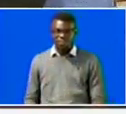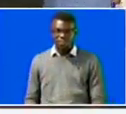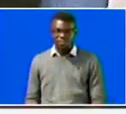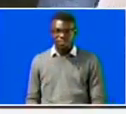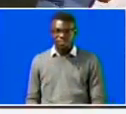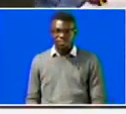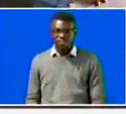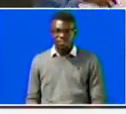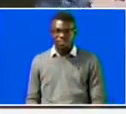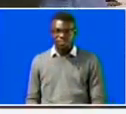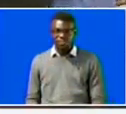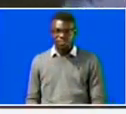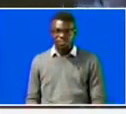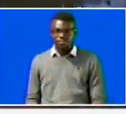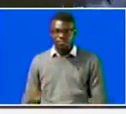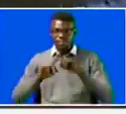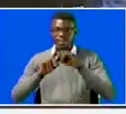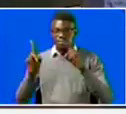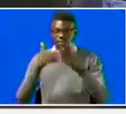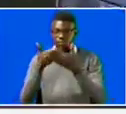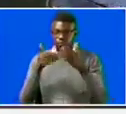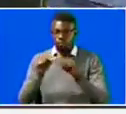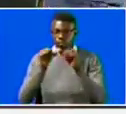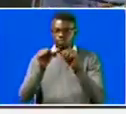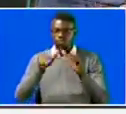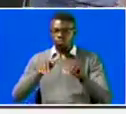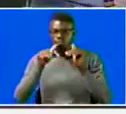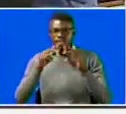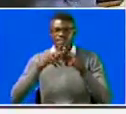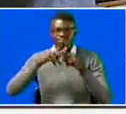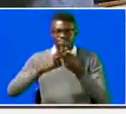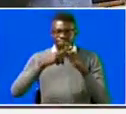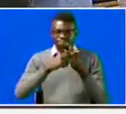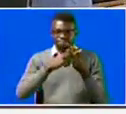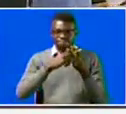Lazima. Lakini kabla tuendelee, tukingoja mitambo irudi.